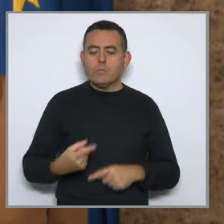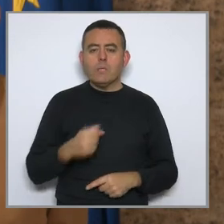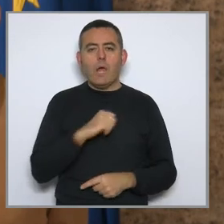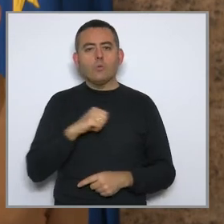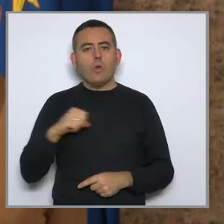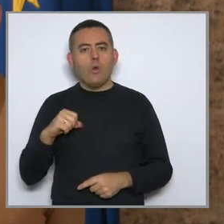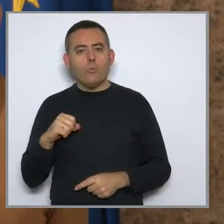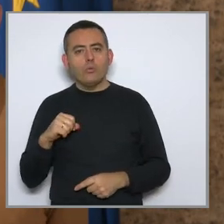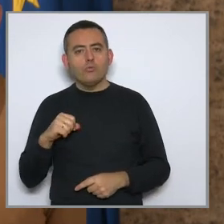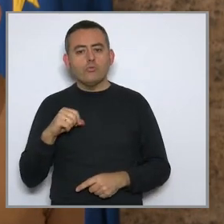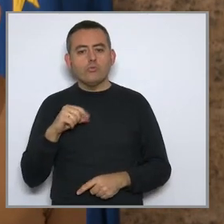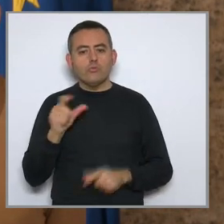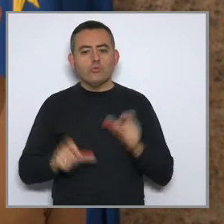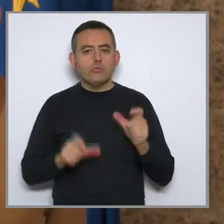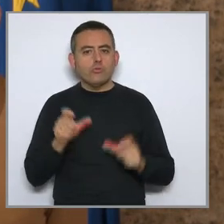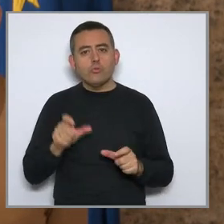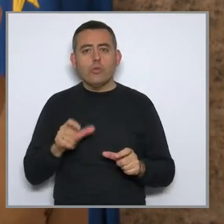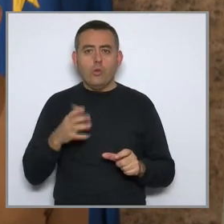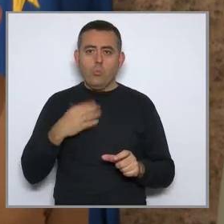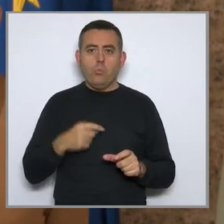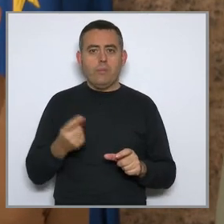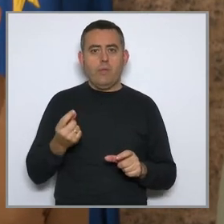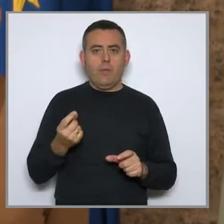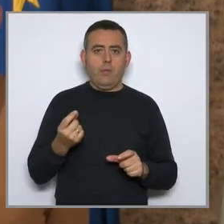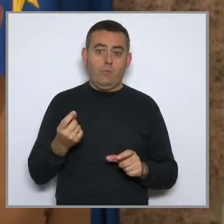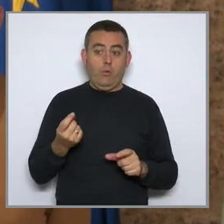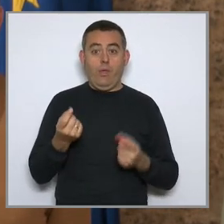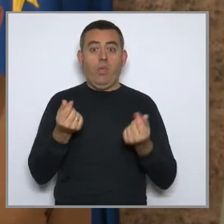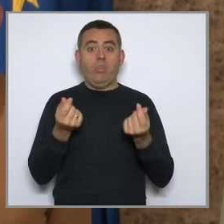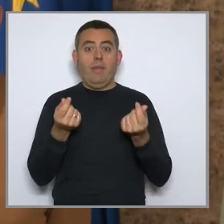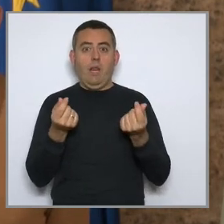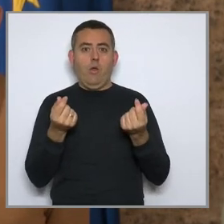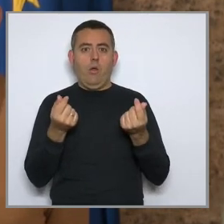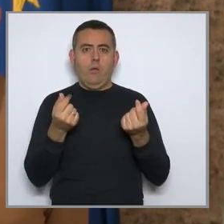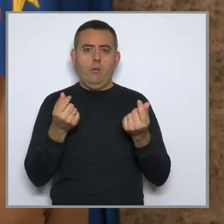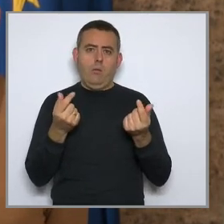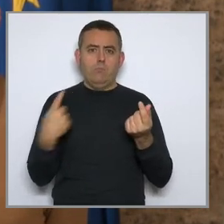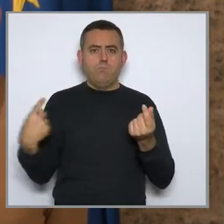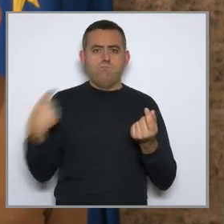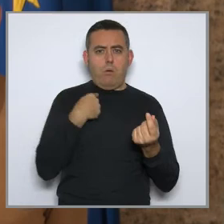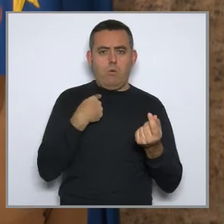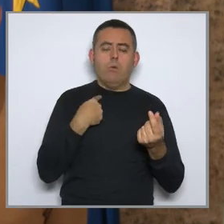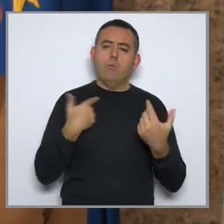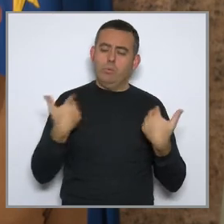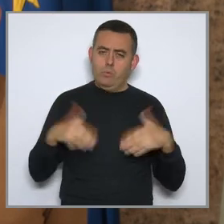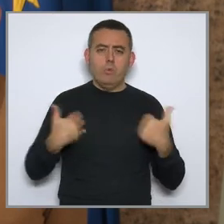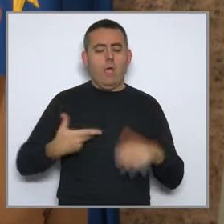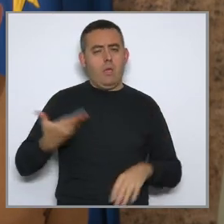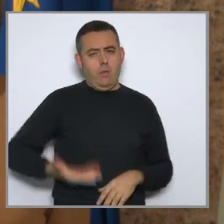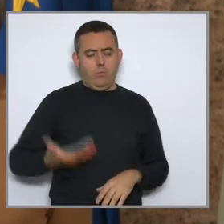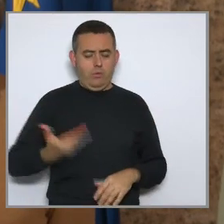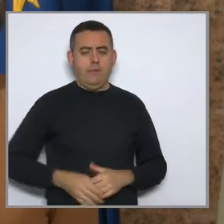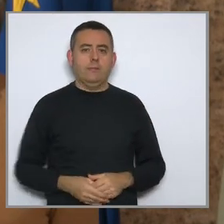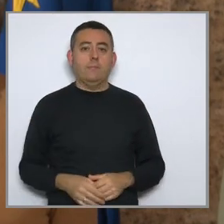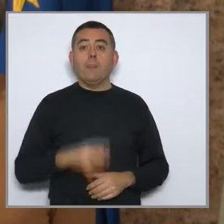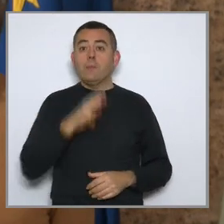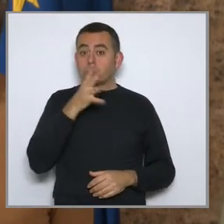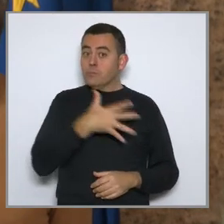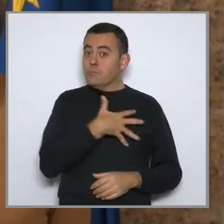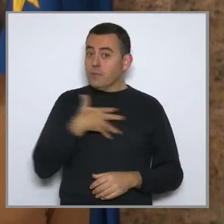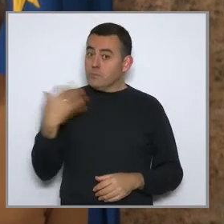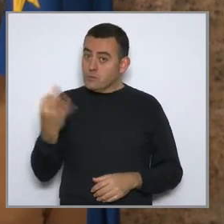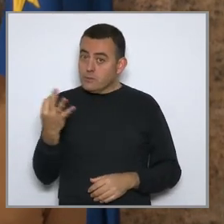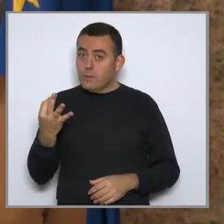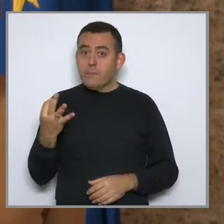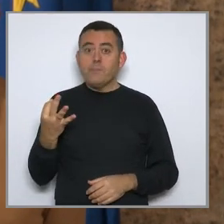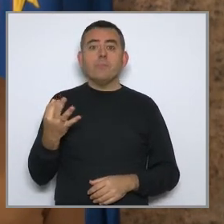pèrdua adquisitiva molt important. I això és el que en aquestes ajudes volem solucionar, que aquest gap que s'està produint sigui el